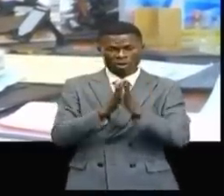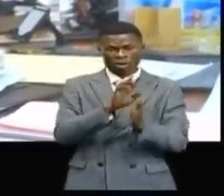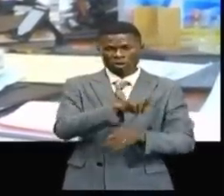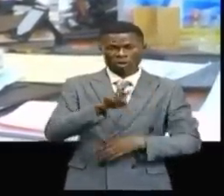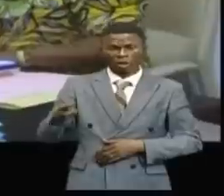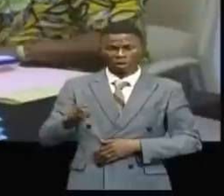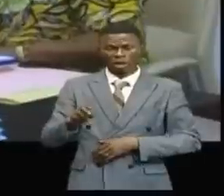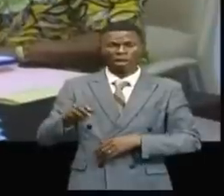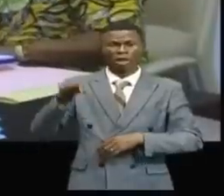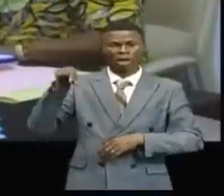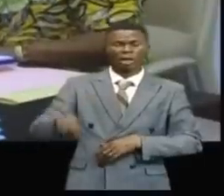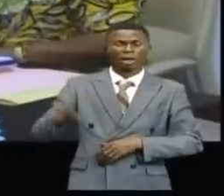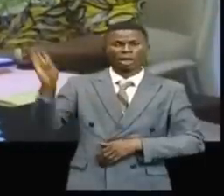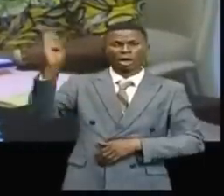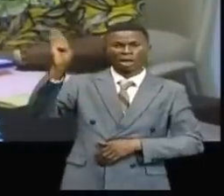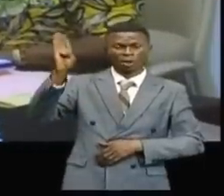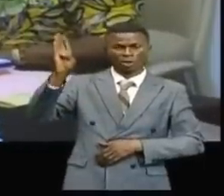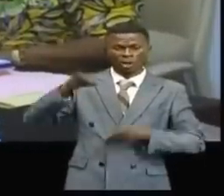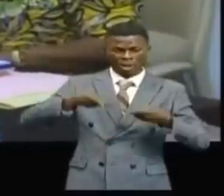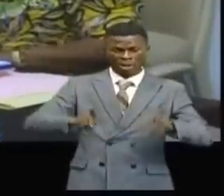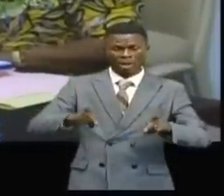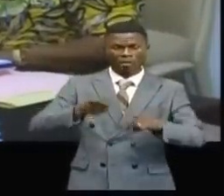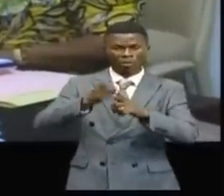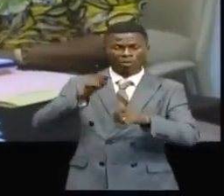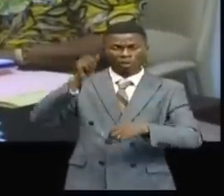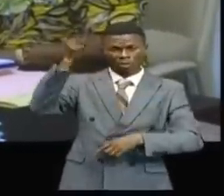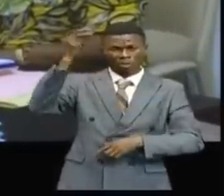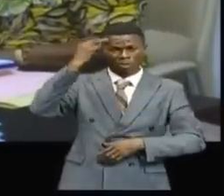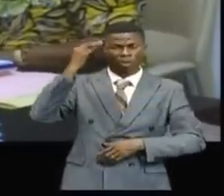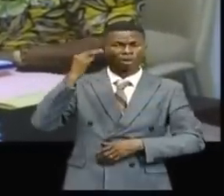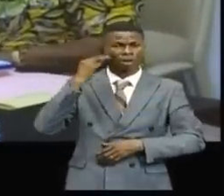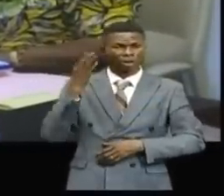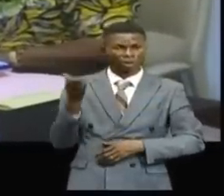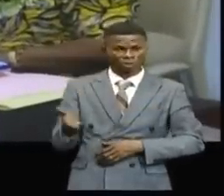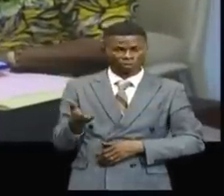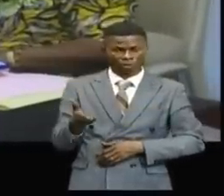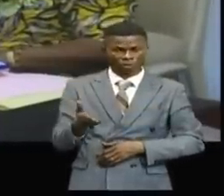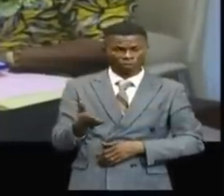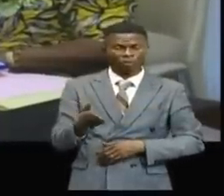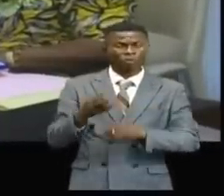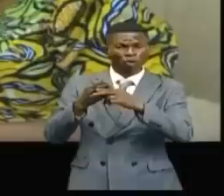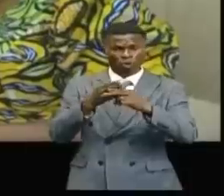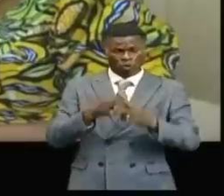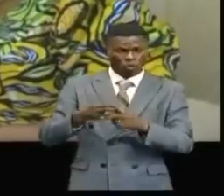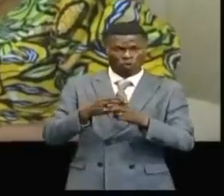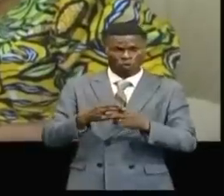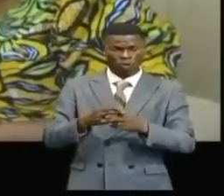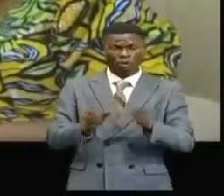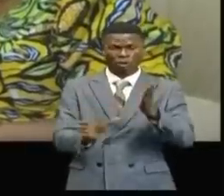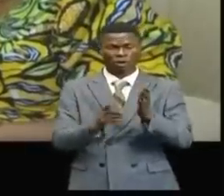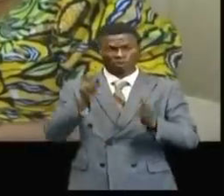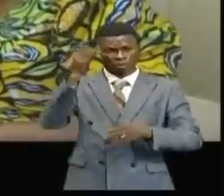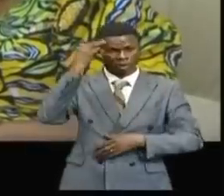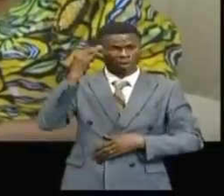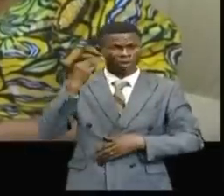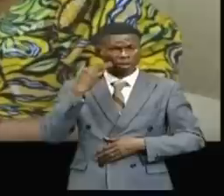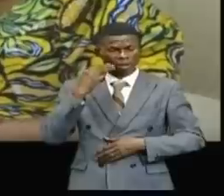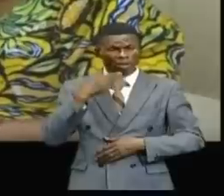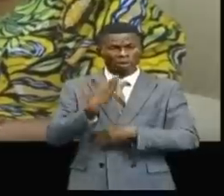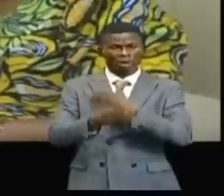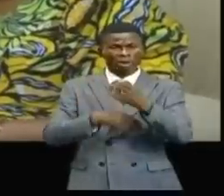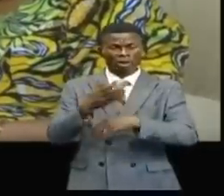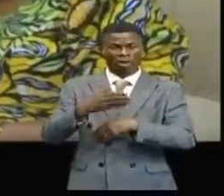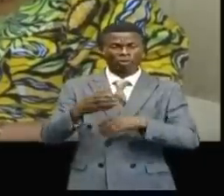à Bibois, sous l'impulsion du Premier ministre et chef du gouvernement et la supervision du vice-premier ministre, ministre de la